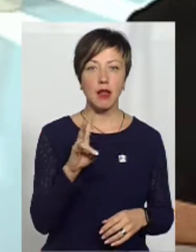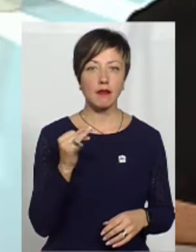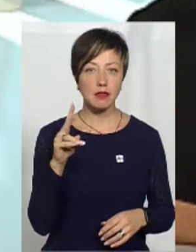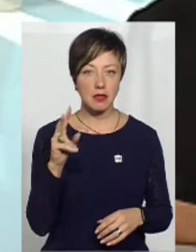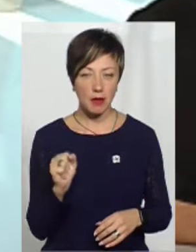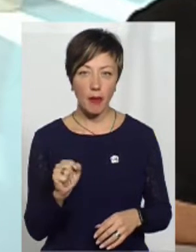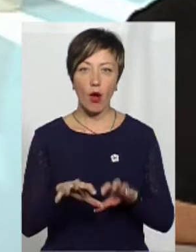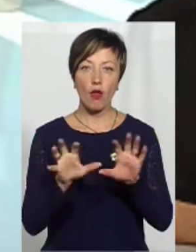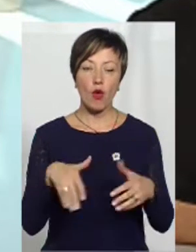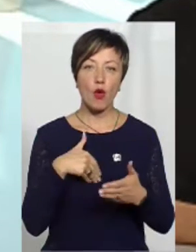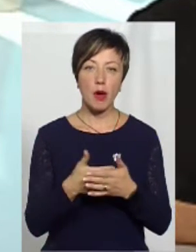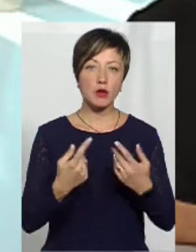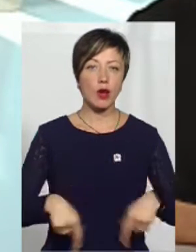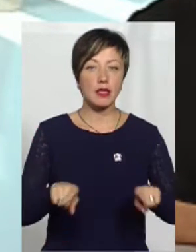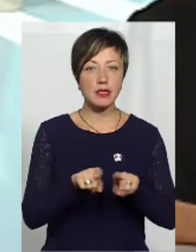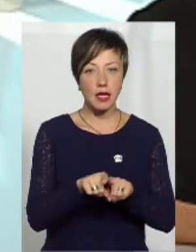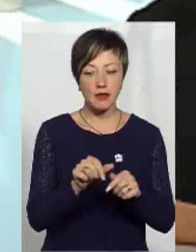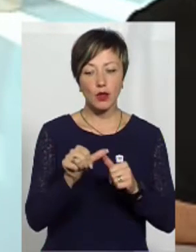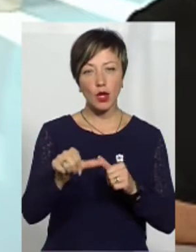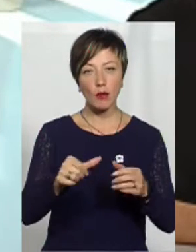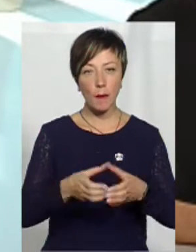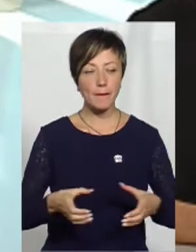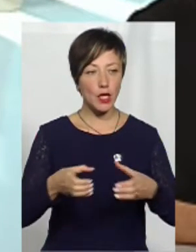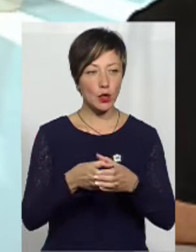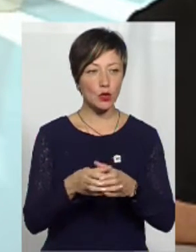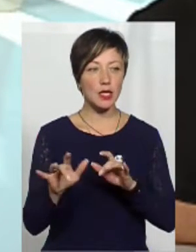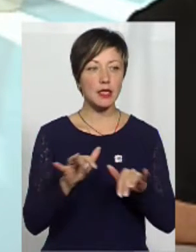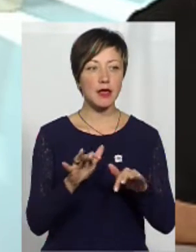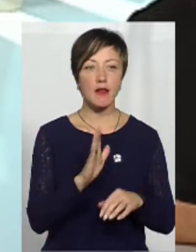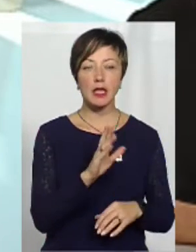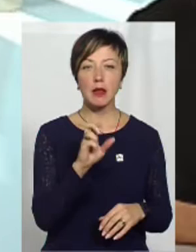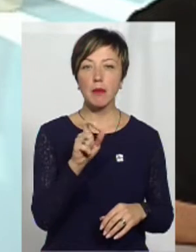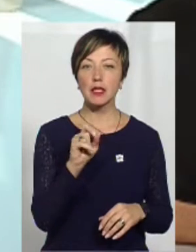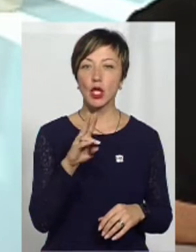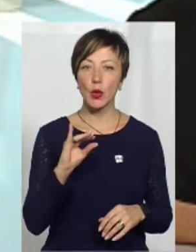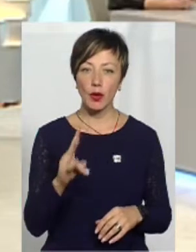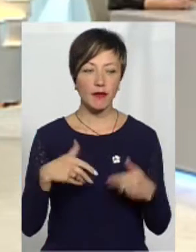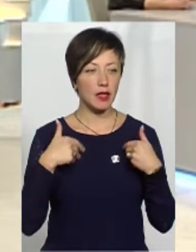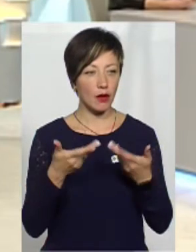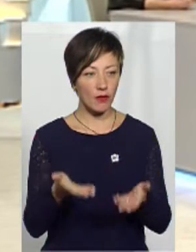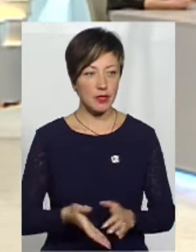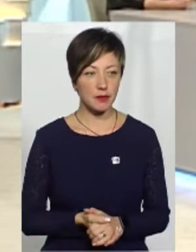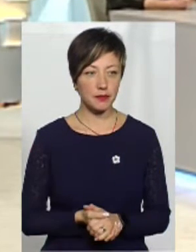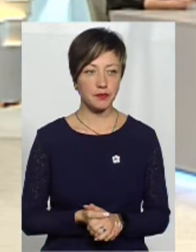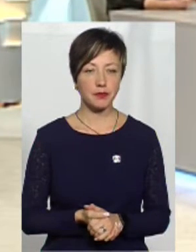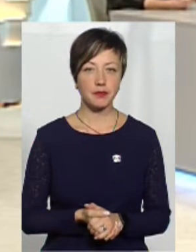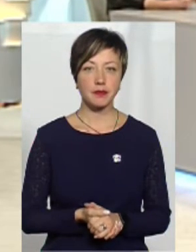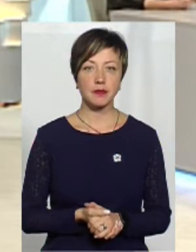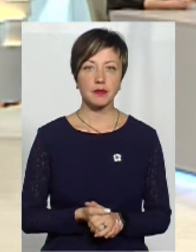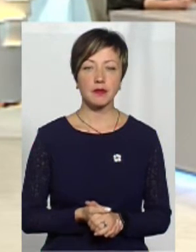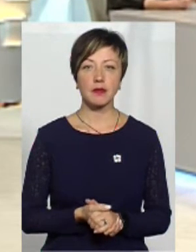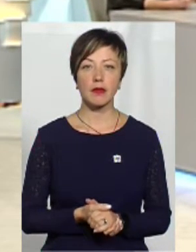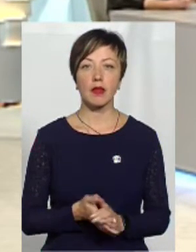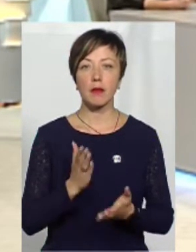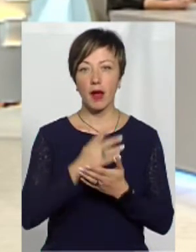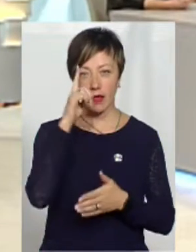Заславською, головою громадської організації відокремленого підрозділу «Дія» Валентиною Базилюк. Вітаю вас. Добрий вечір. І